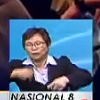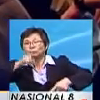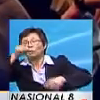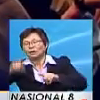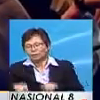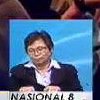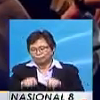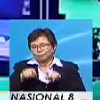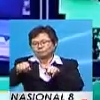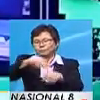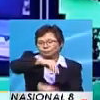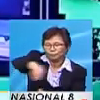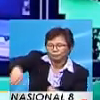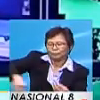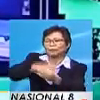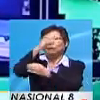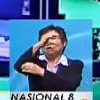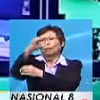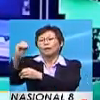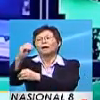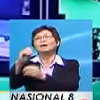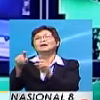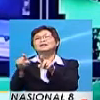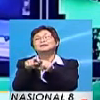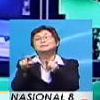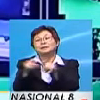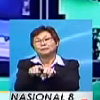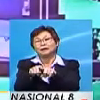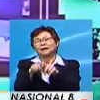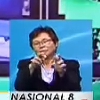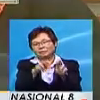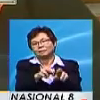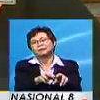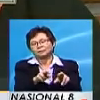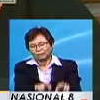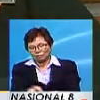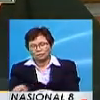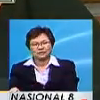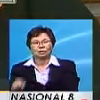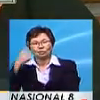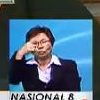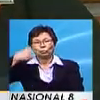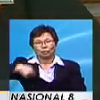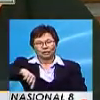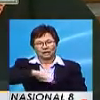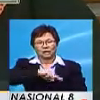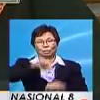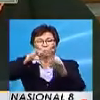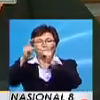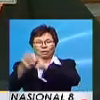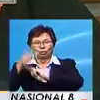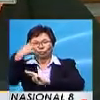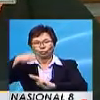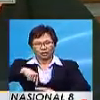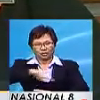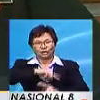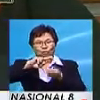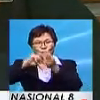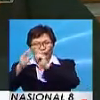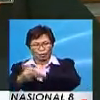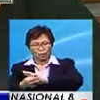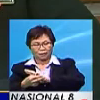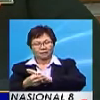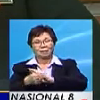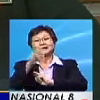seiring dengan transformasi organisasi seperti mana yang telah dirancang untuk kita nak mengubah